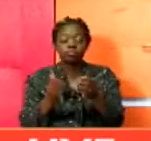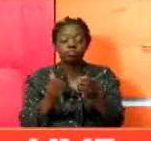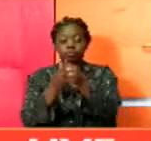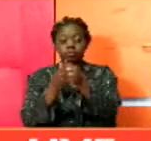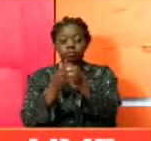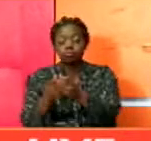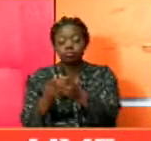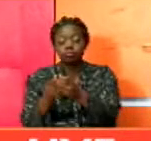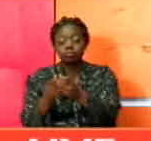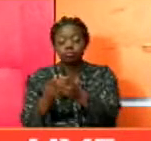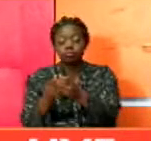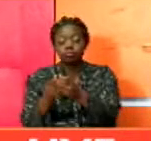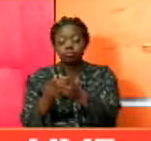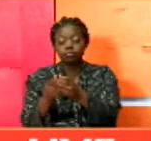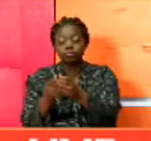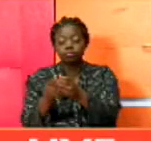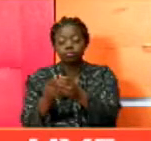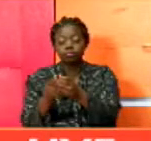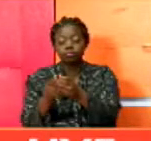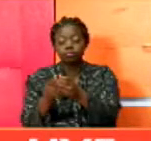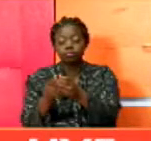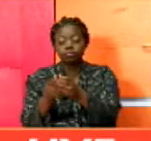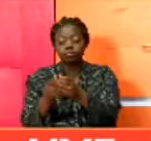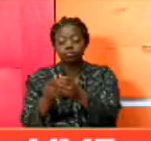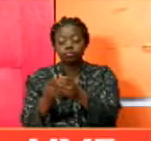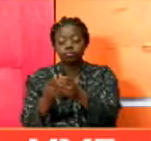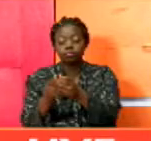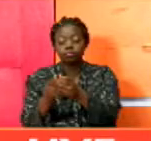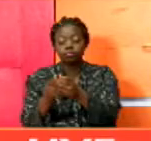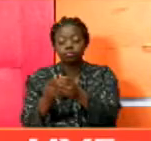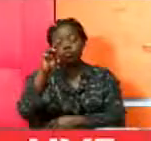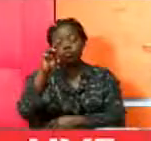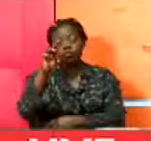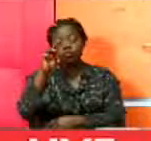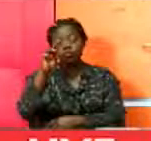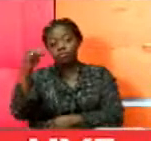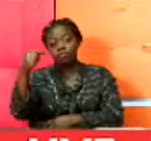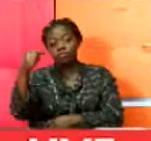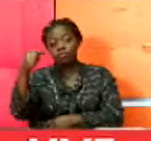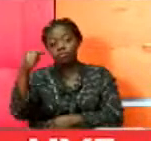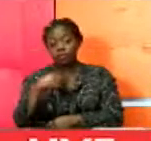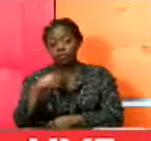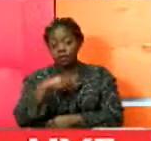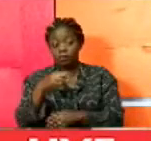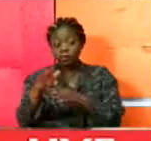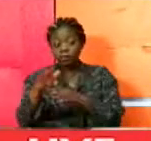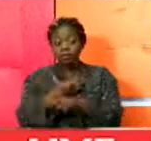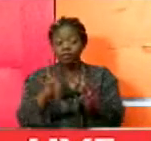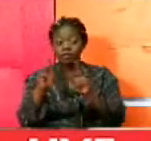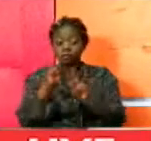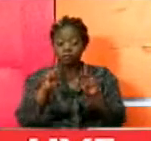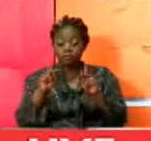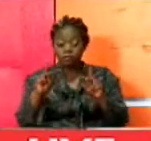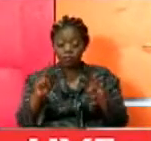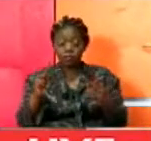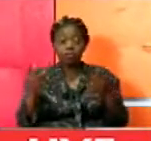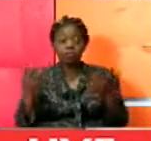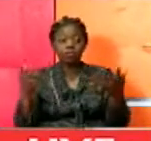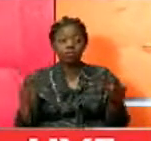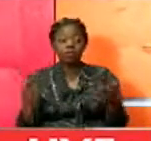abakulembeze ab'enjawulo. Sente z'emyoga zitabudde abasuubuzi b'omukatale k'ekitebi Modern Vendors Market nga kino